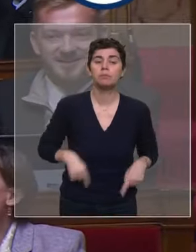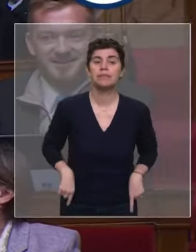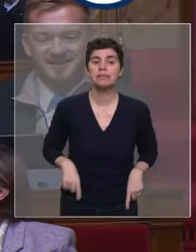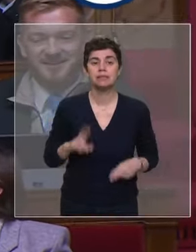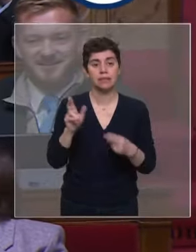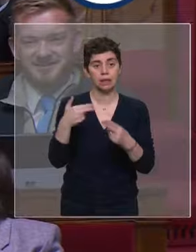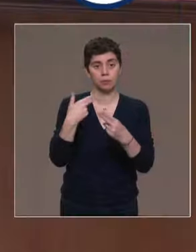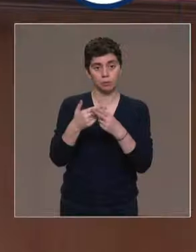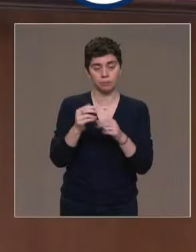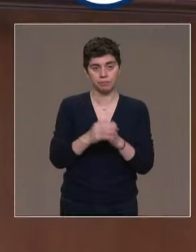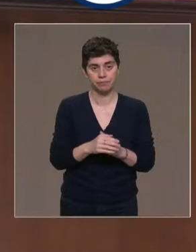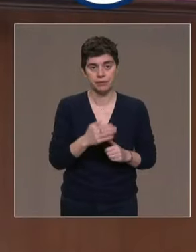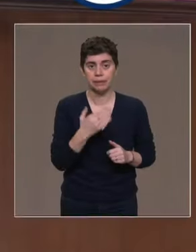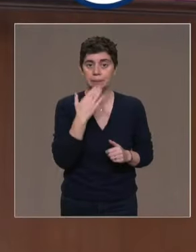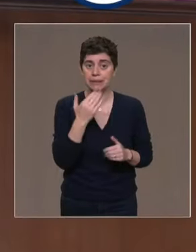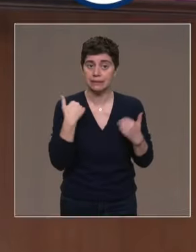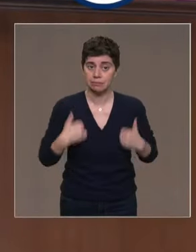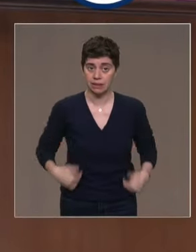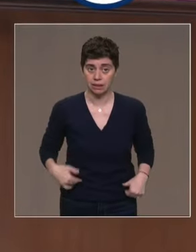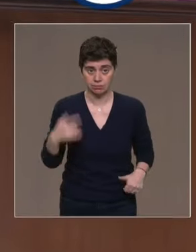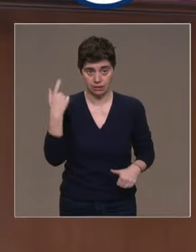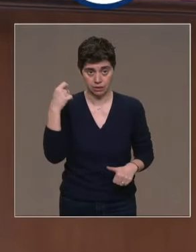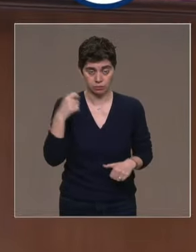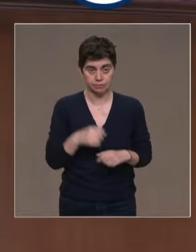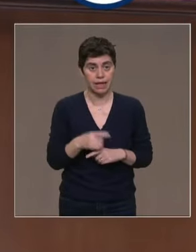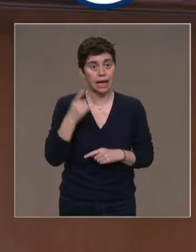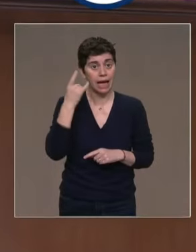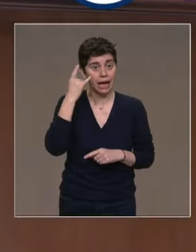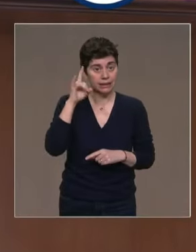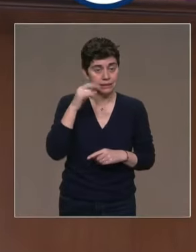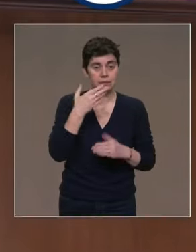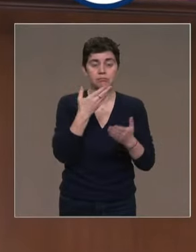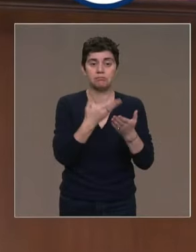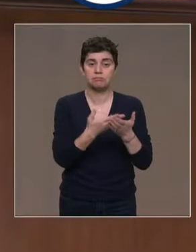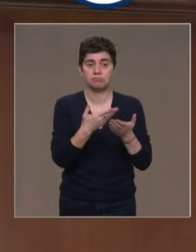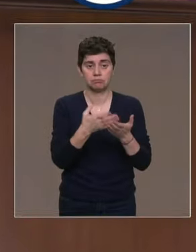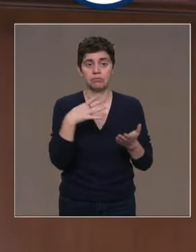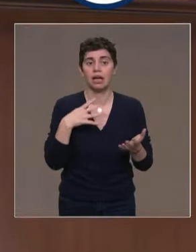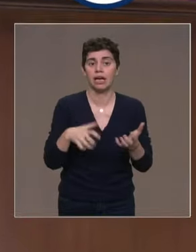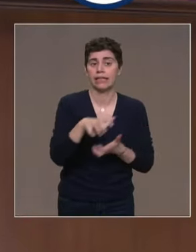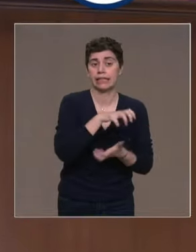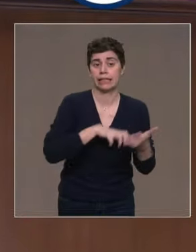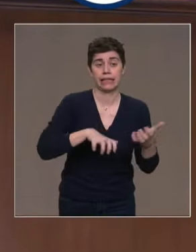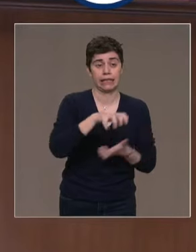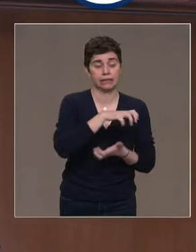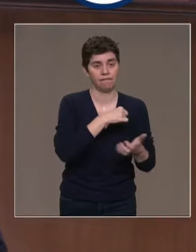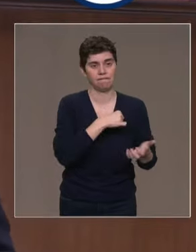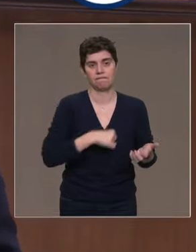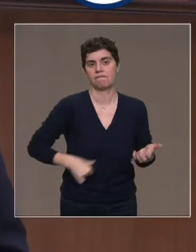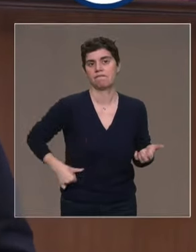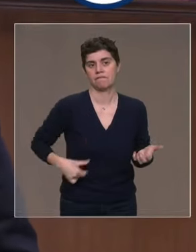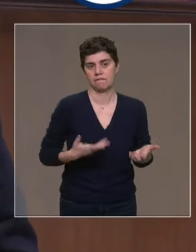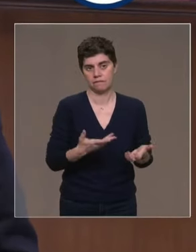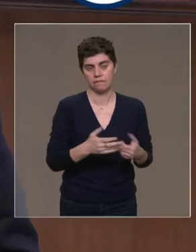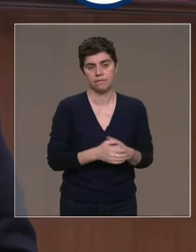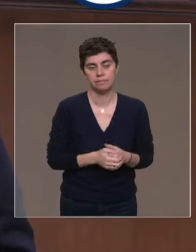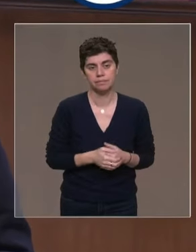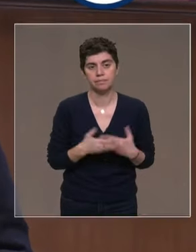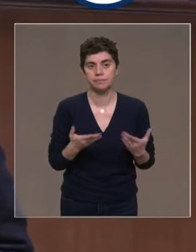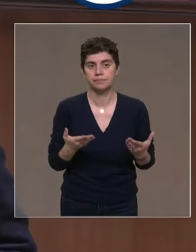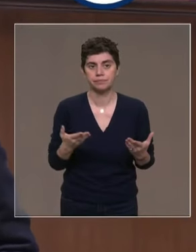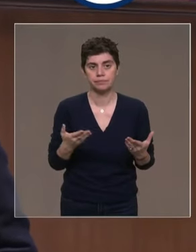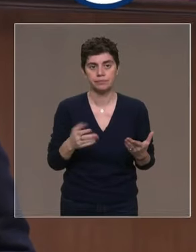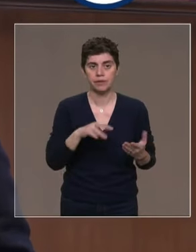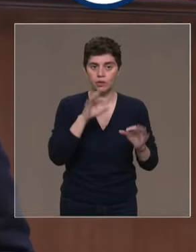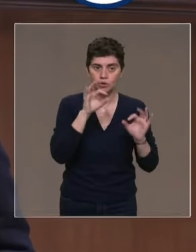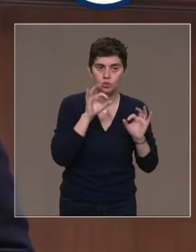Merci Madame la Présidente. Haïti est effectivement plongé dans une crise d'une intensité extrême. La communauté